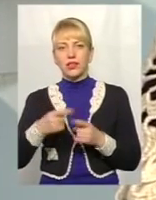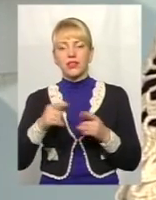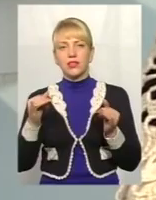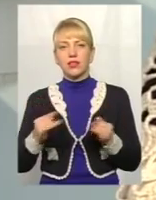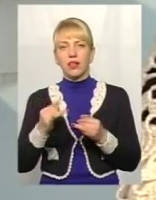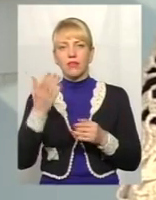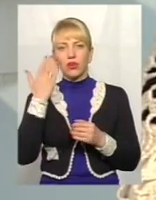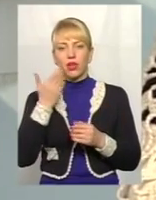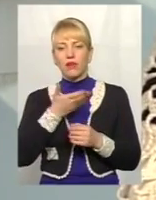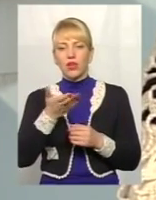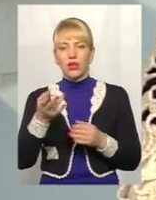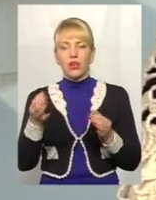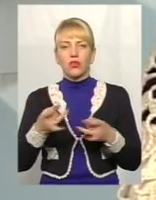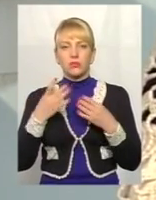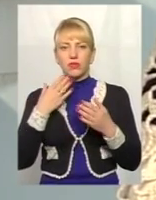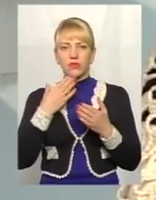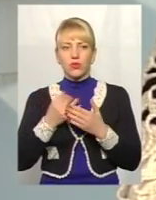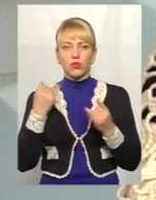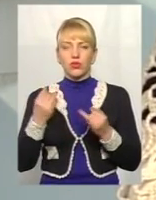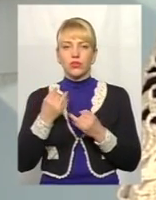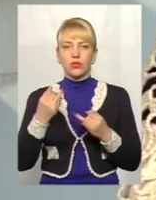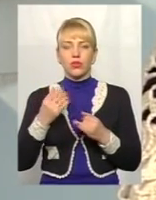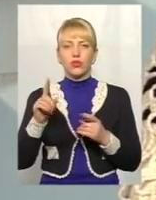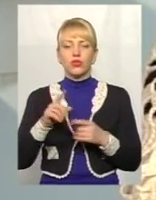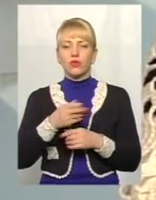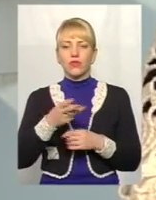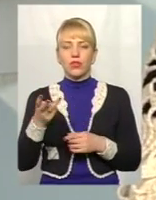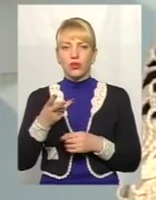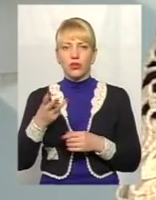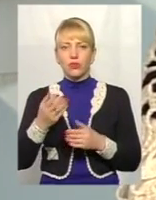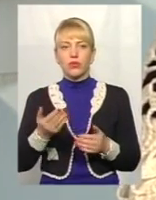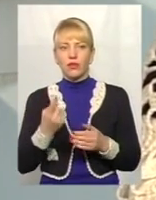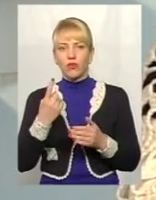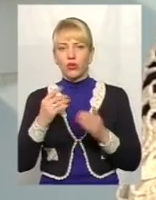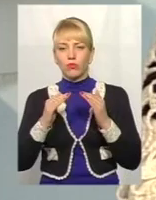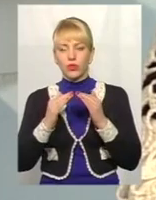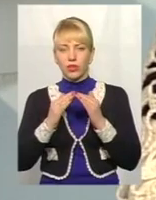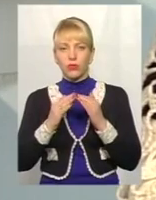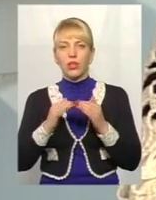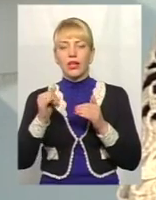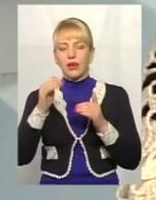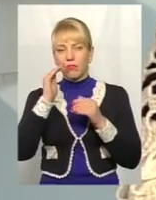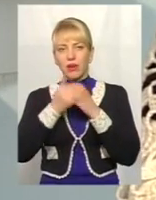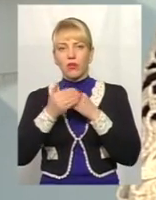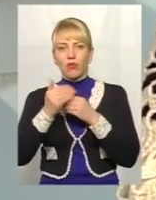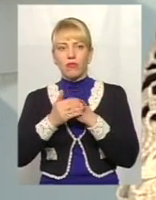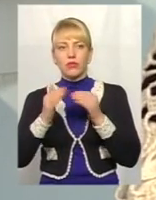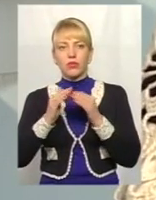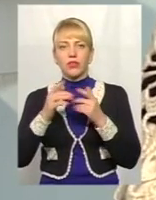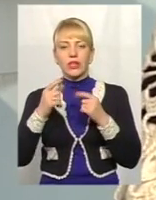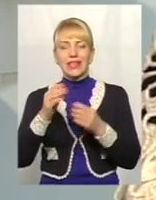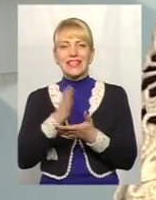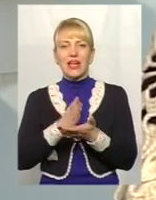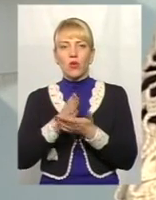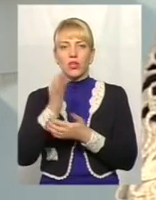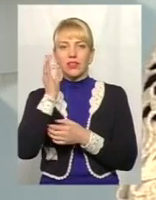цікаво, коли вони розповідають свою історію, що вони жили в одному будинку, переховувалися в будинку, де